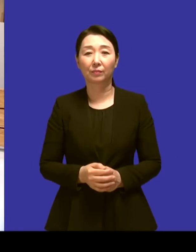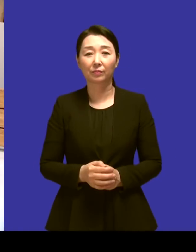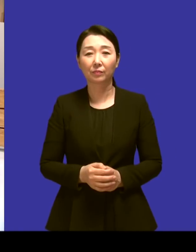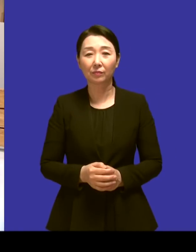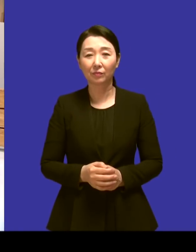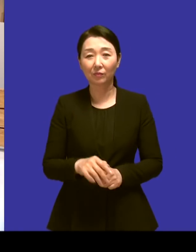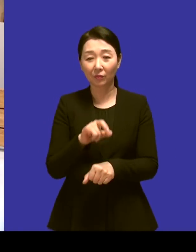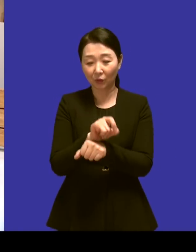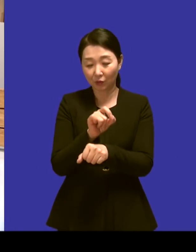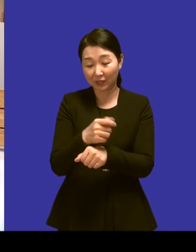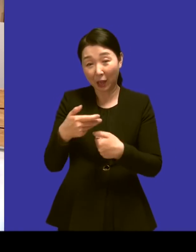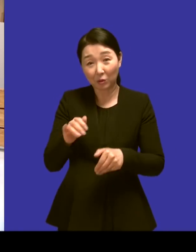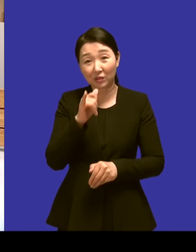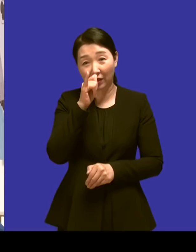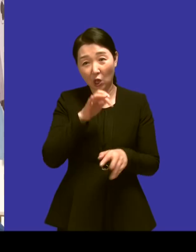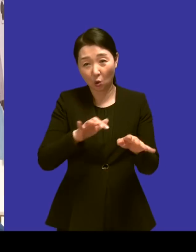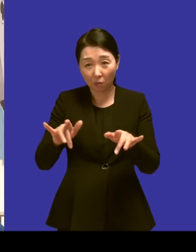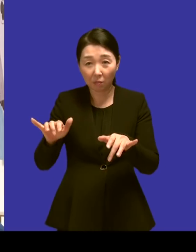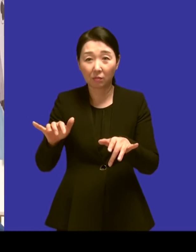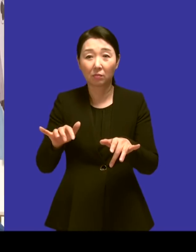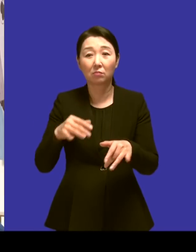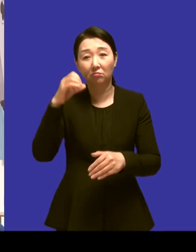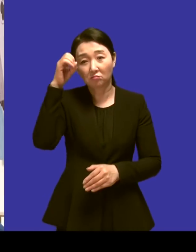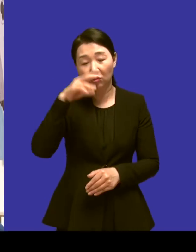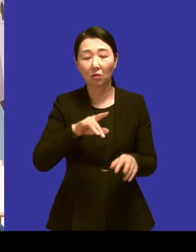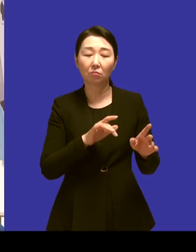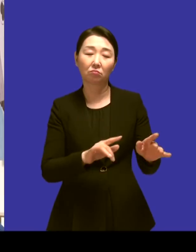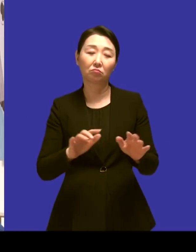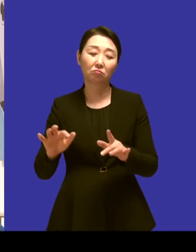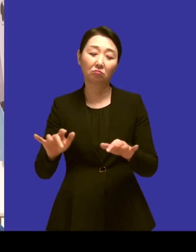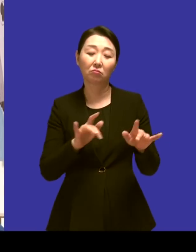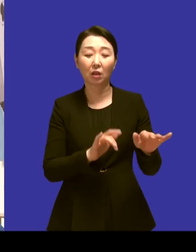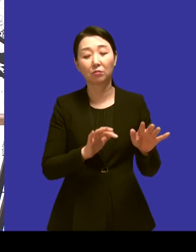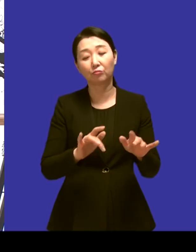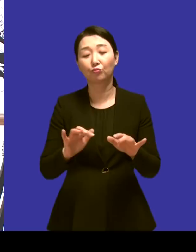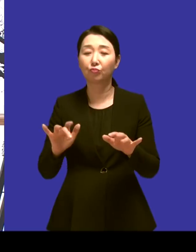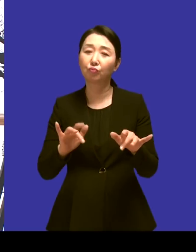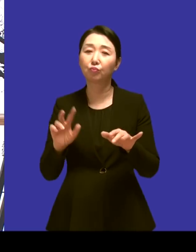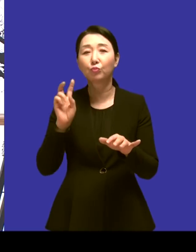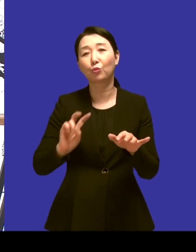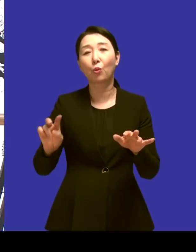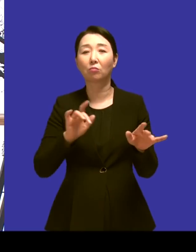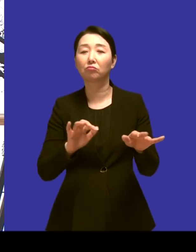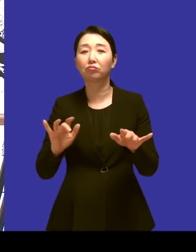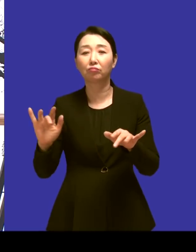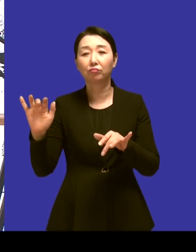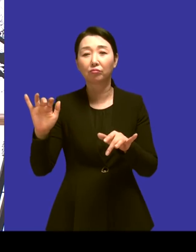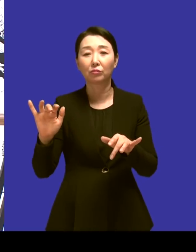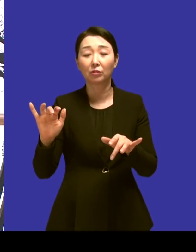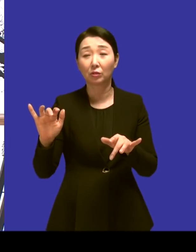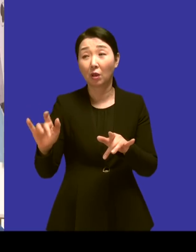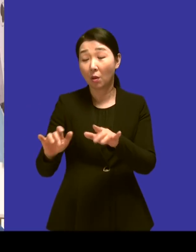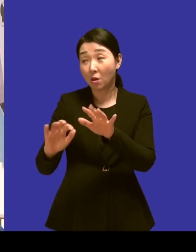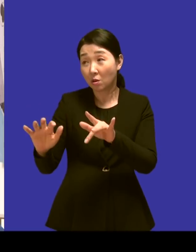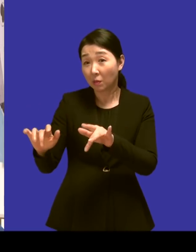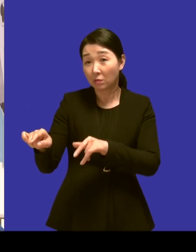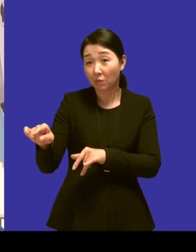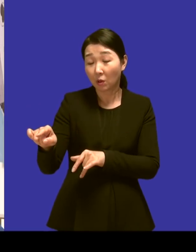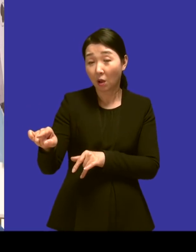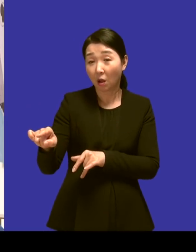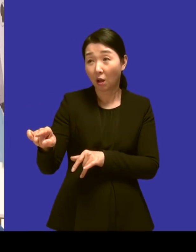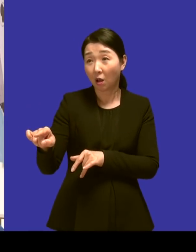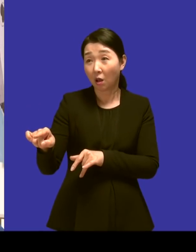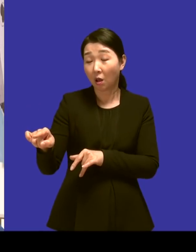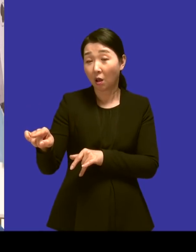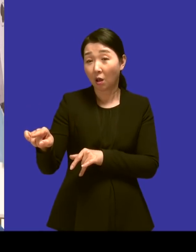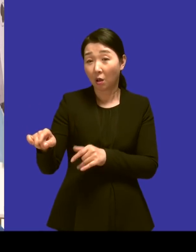저희 사무실에 있는 그 건반 앞에서 그냥 그 멜로디 다시 한번 후렴을 흥얼거리고 있었는데 네. 건반 치는 친구랑 베이스 치는 친구